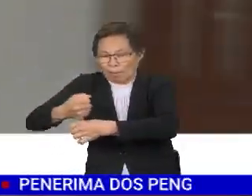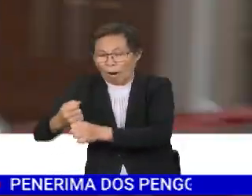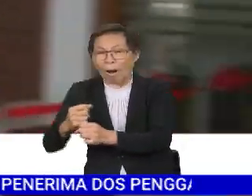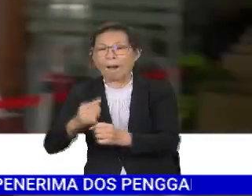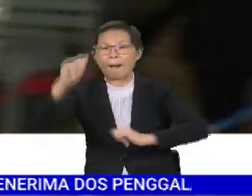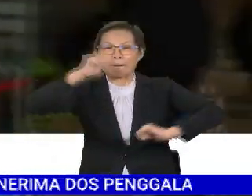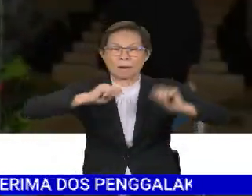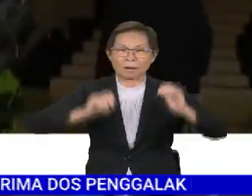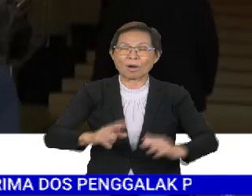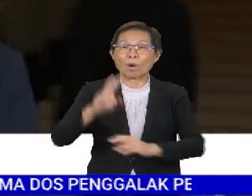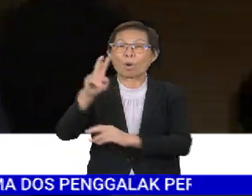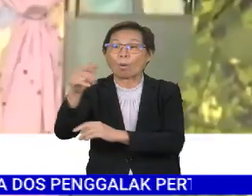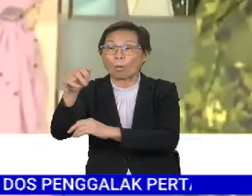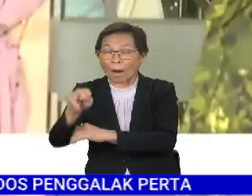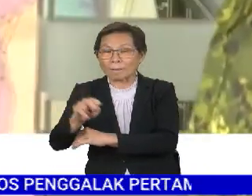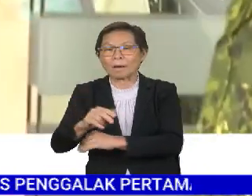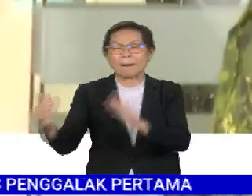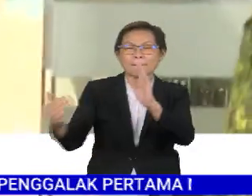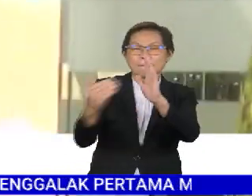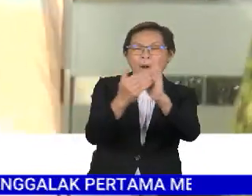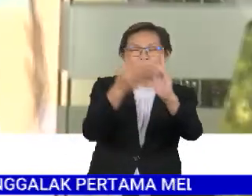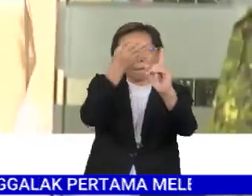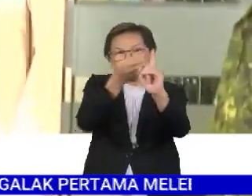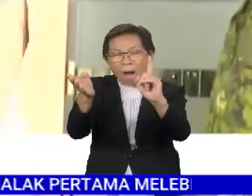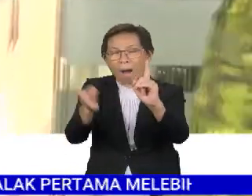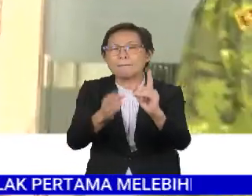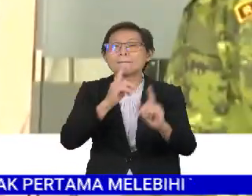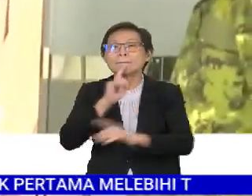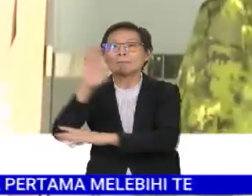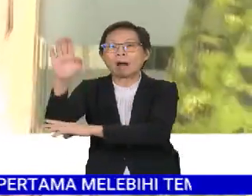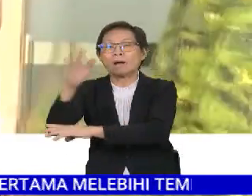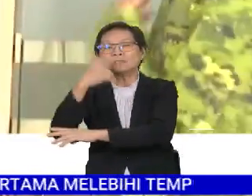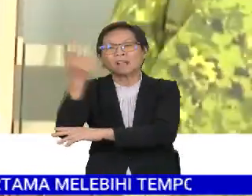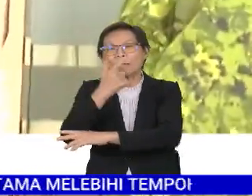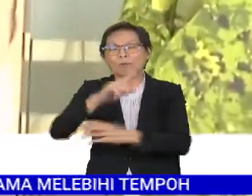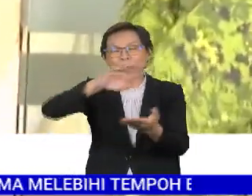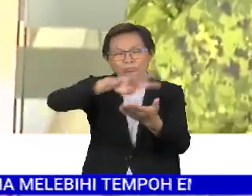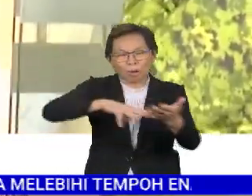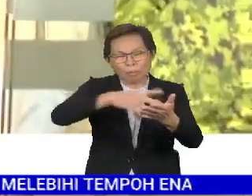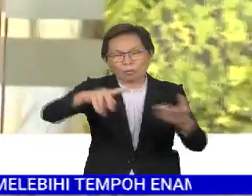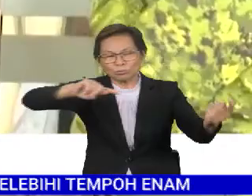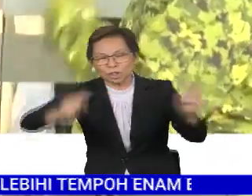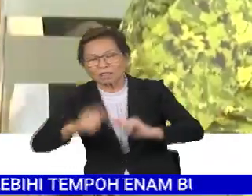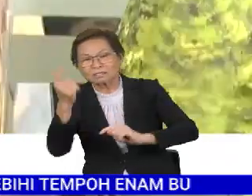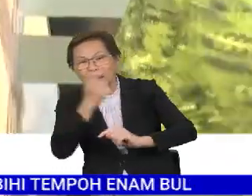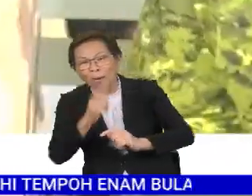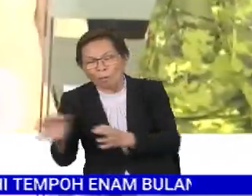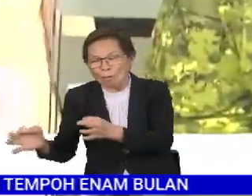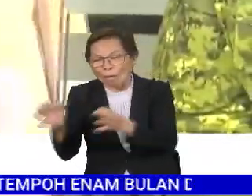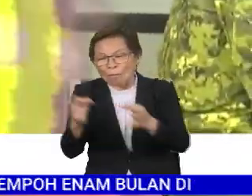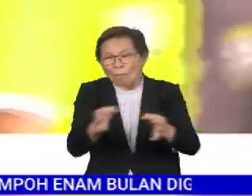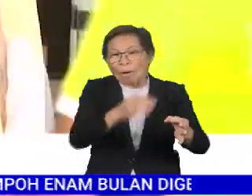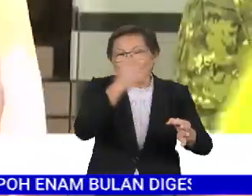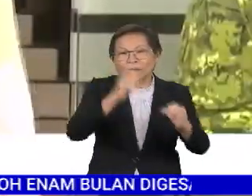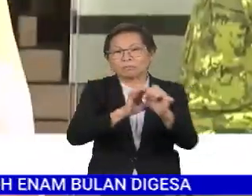terhadap pelakon band Amir yang didakwa melanggar perjanjian selepas enggan menjadual semula penggambaran drama yang tertangguh